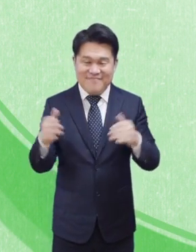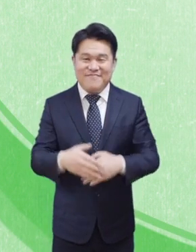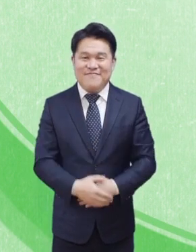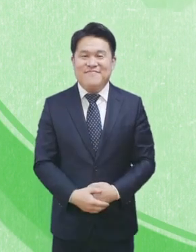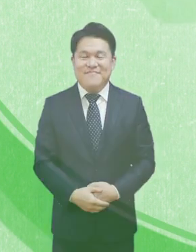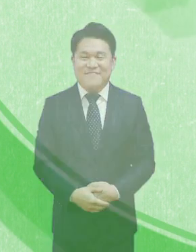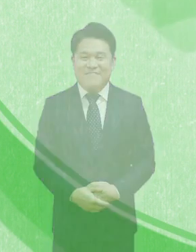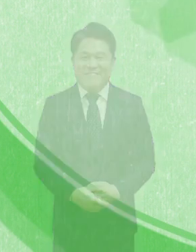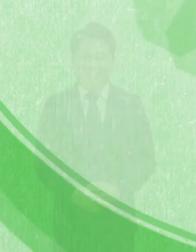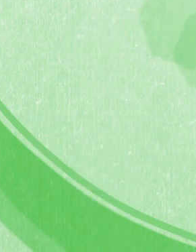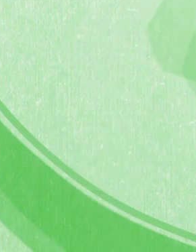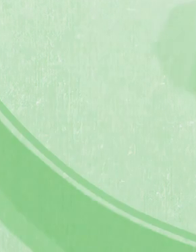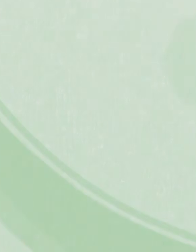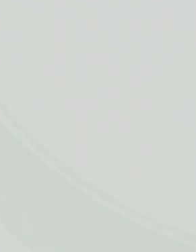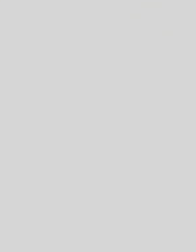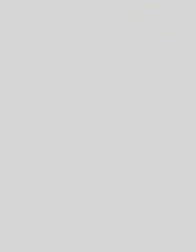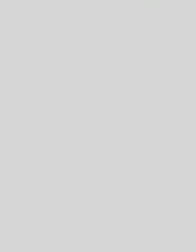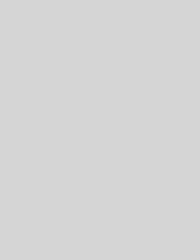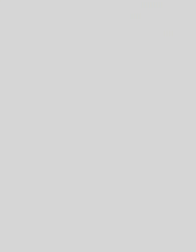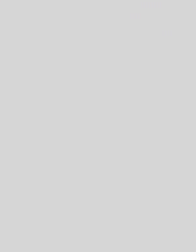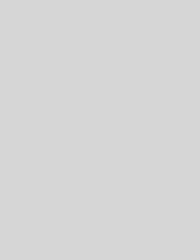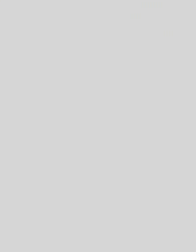볼까요?